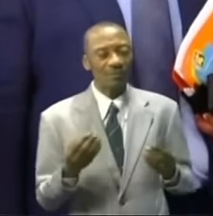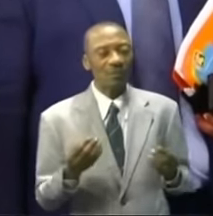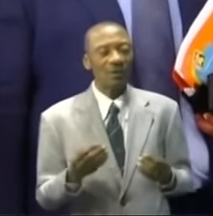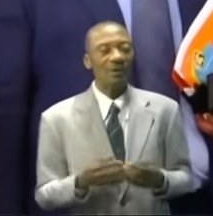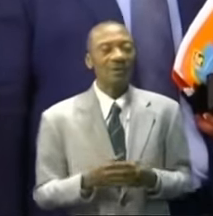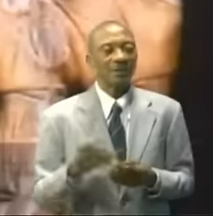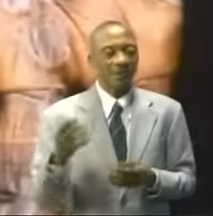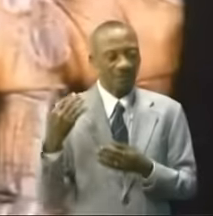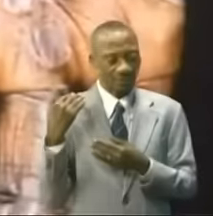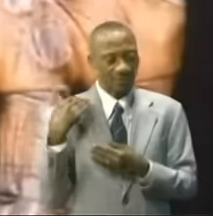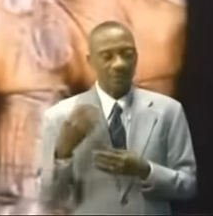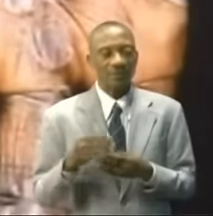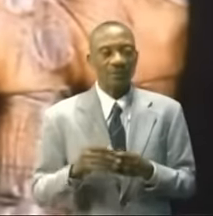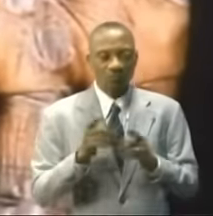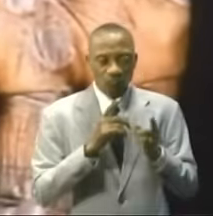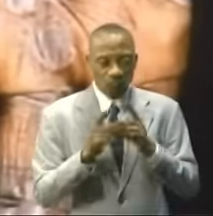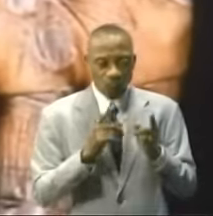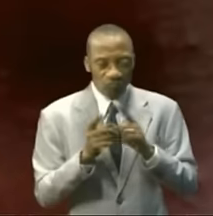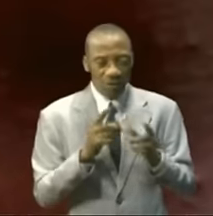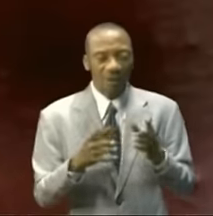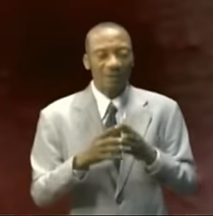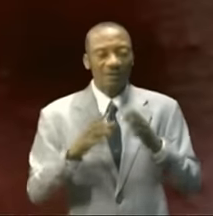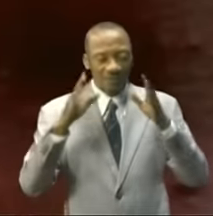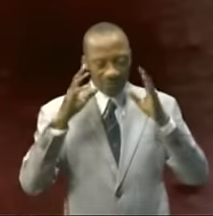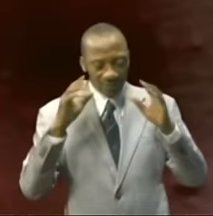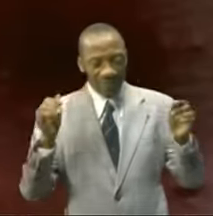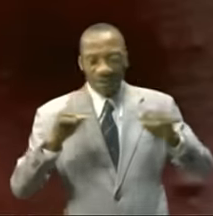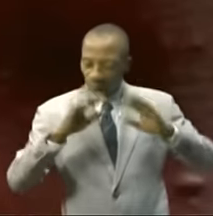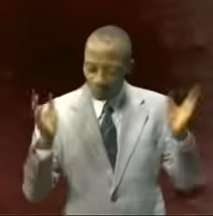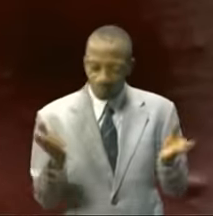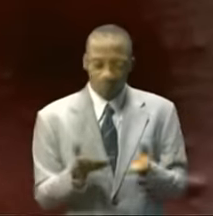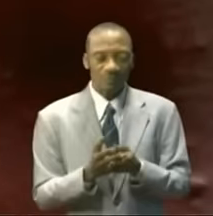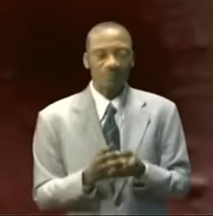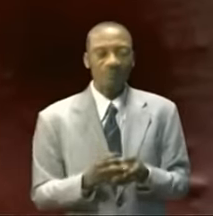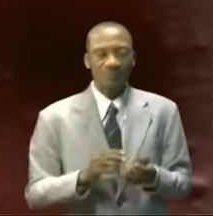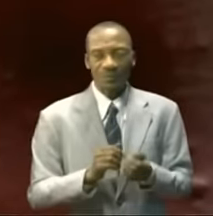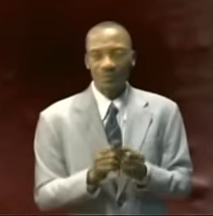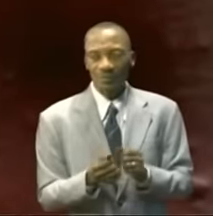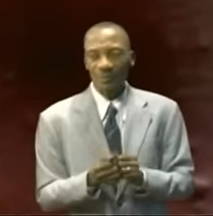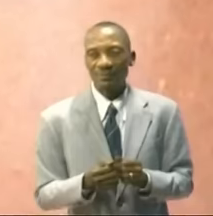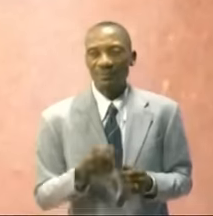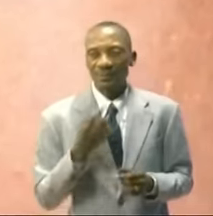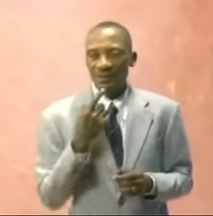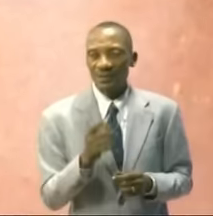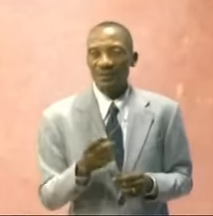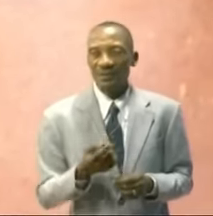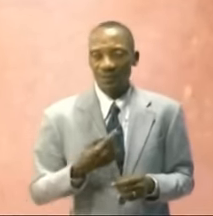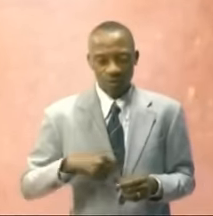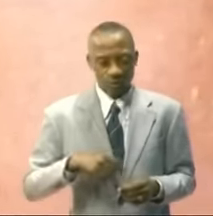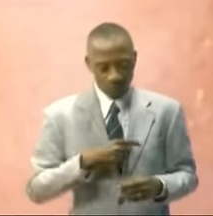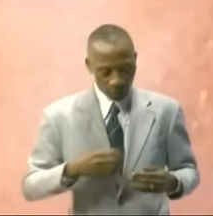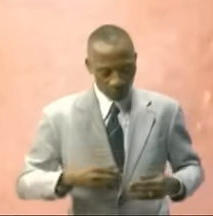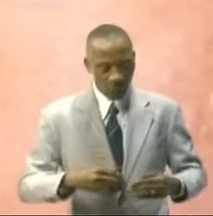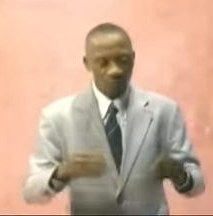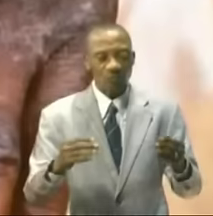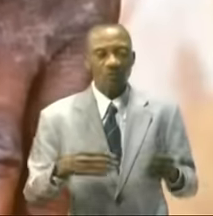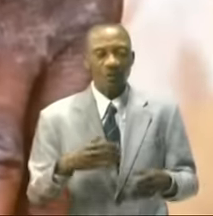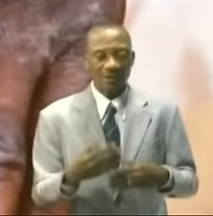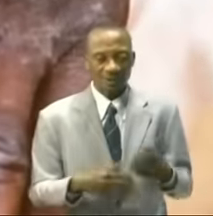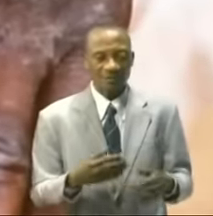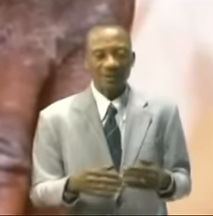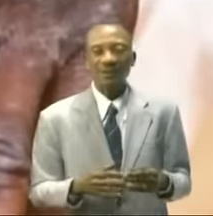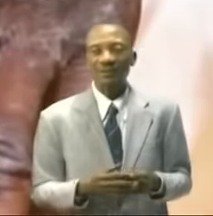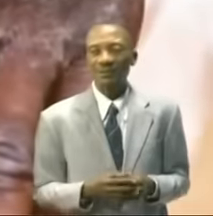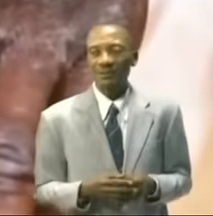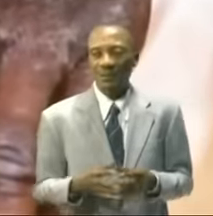qui sont atteintes. Nous allons vacciner les personnes contacts de ces personnes qui sont atteintes. Donc, les